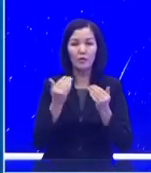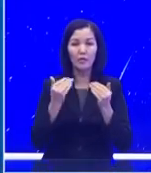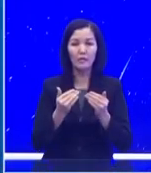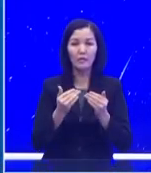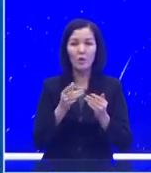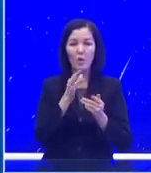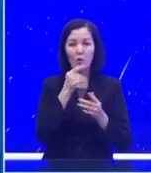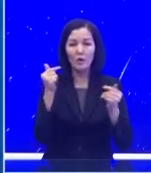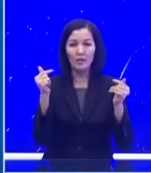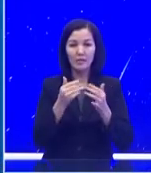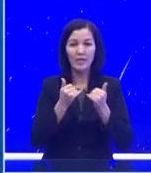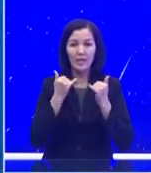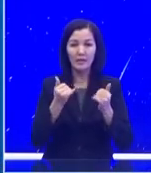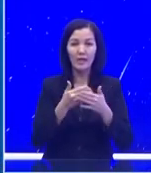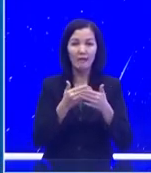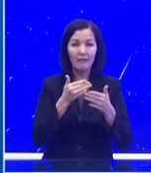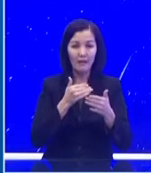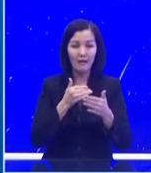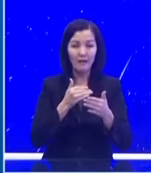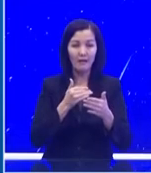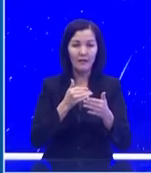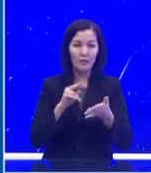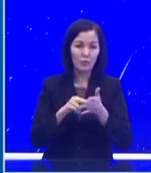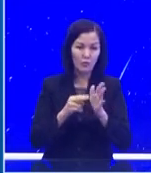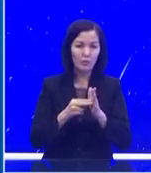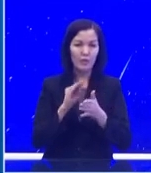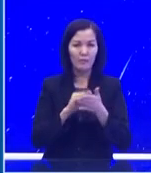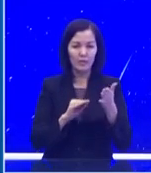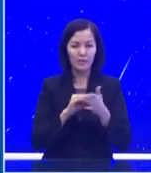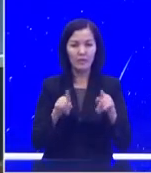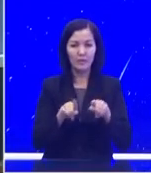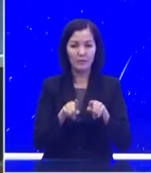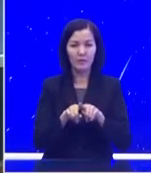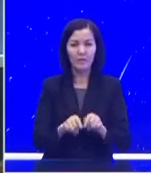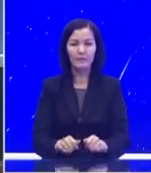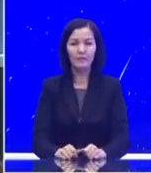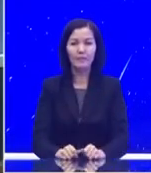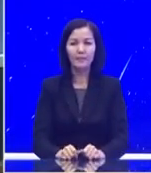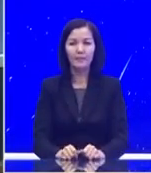сай. Қазіргі заманда бір болжап, көріп айтқандай болды.